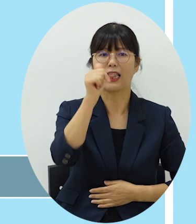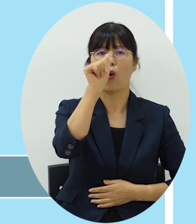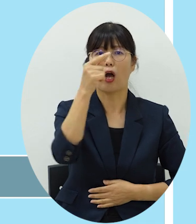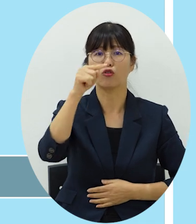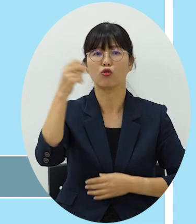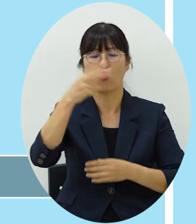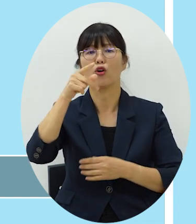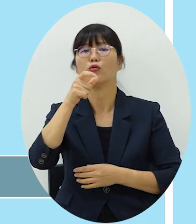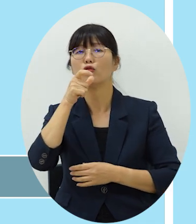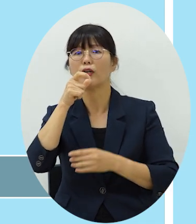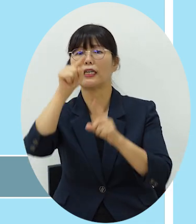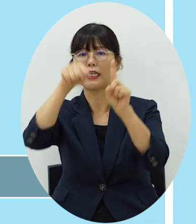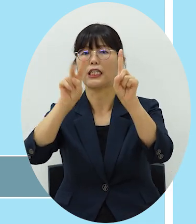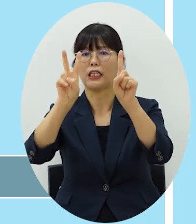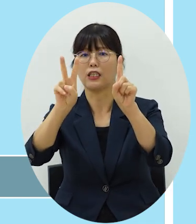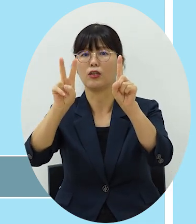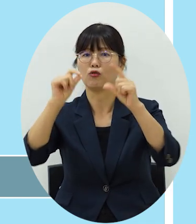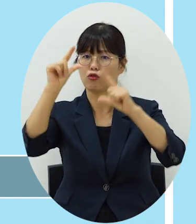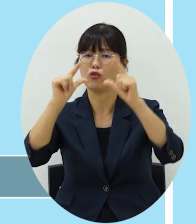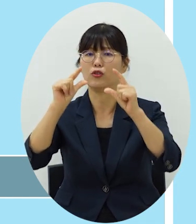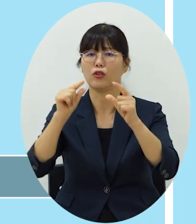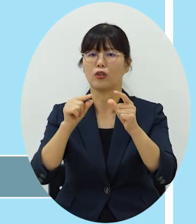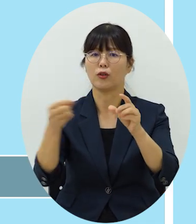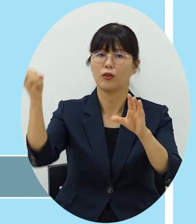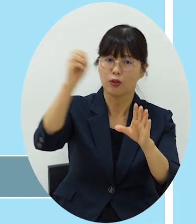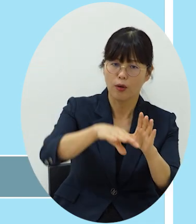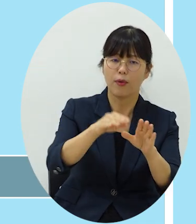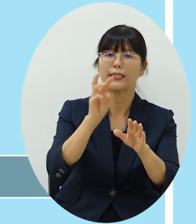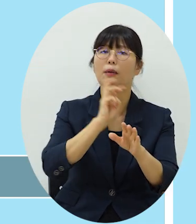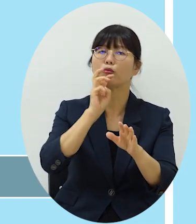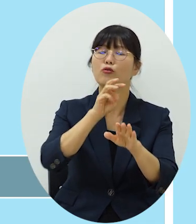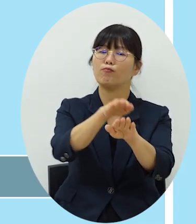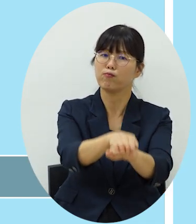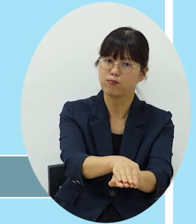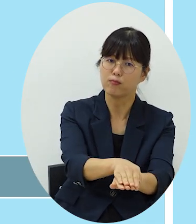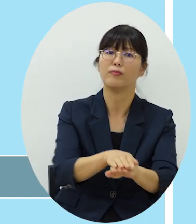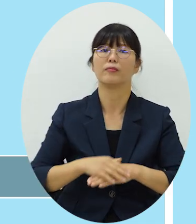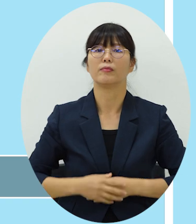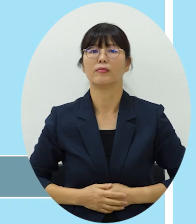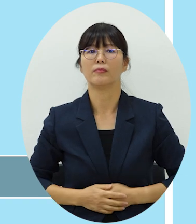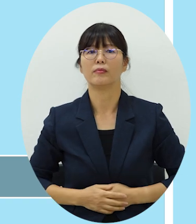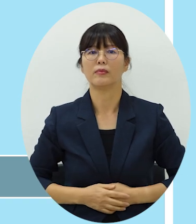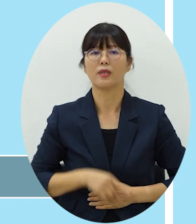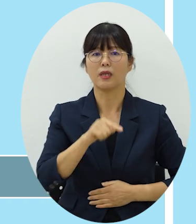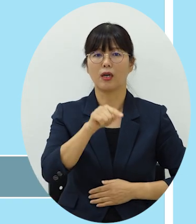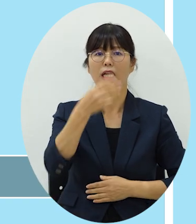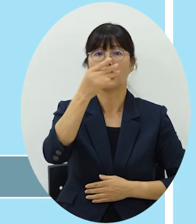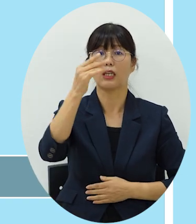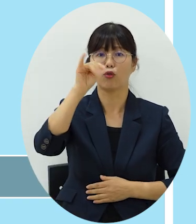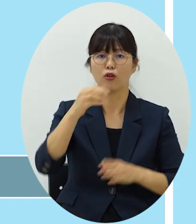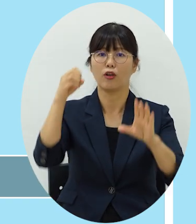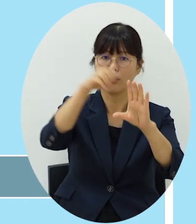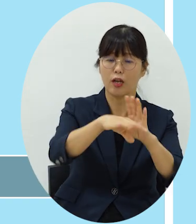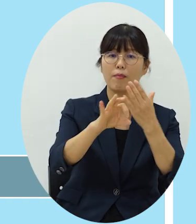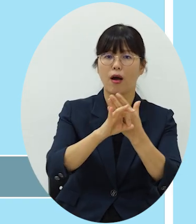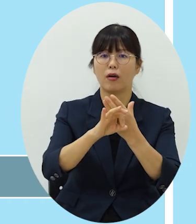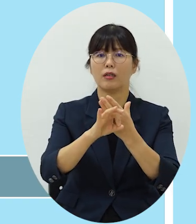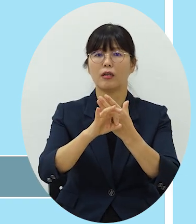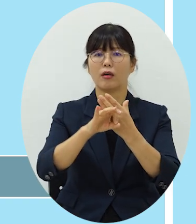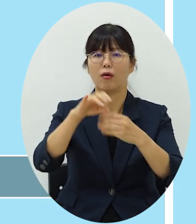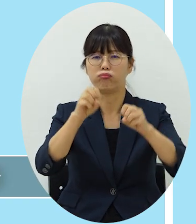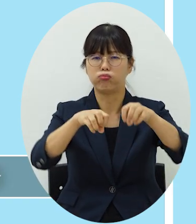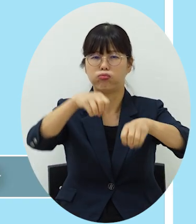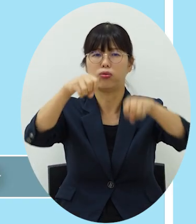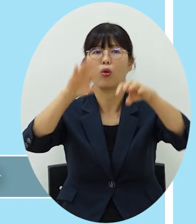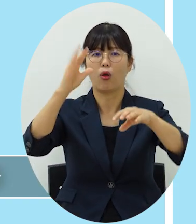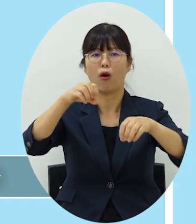과산화수소와 생리식염수 1:2 비율의 소독약에 30분 정도 담가둡니다. 소독약에 T튜브를 넣으면 거품이